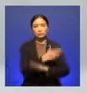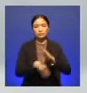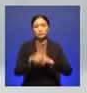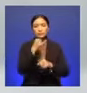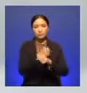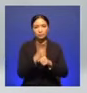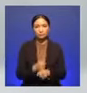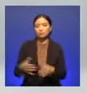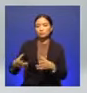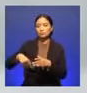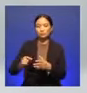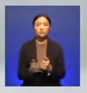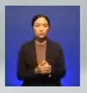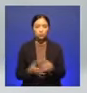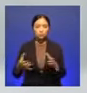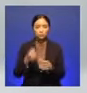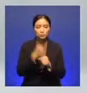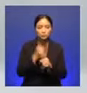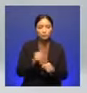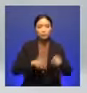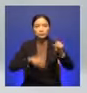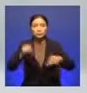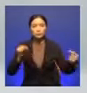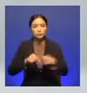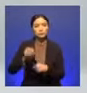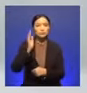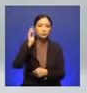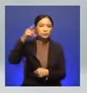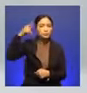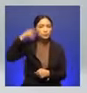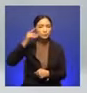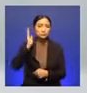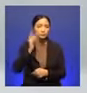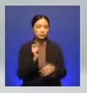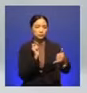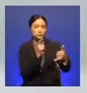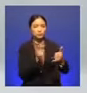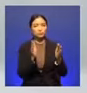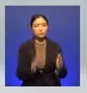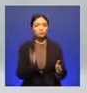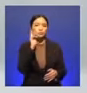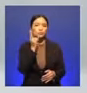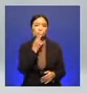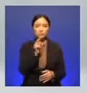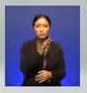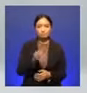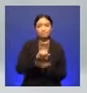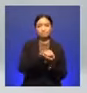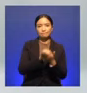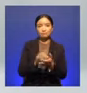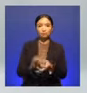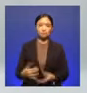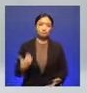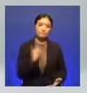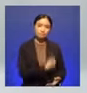กลุ่มผู้มีความหลากหลายทางเพศนะคะแต่ว่าเป็นการจ้างงานกับคนหูหนวกของสวิงนะคะเพราะเรามีระบบบริการสุขภ